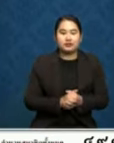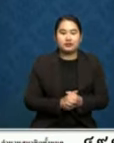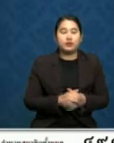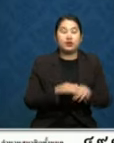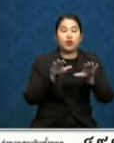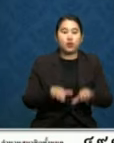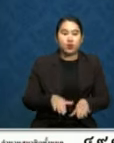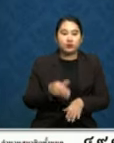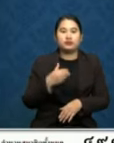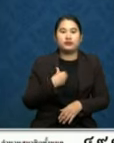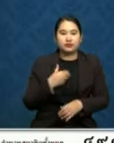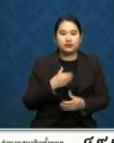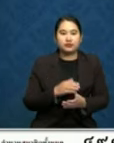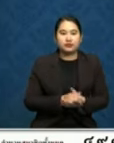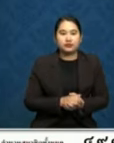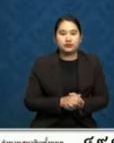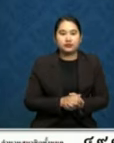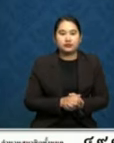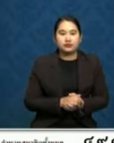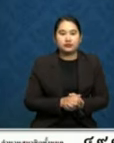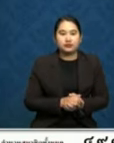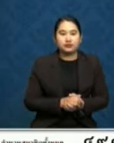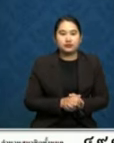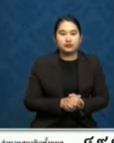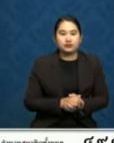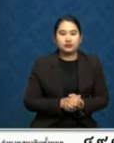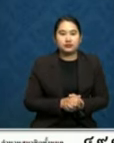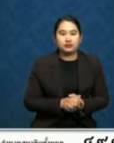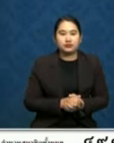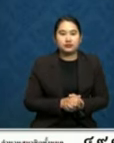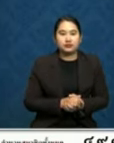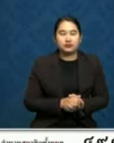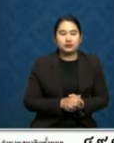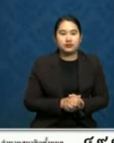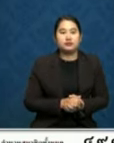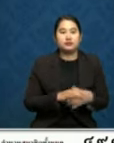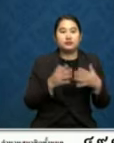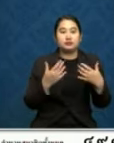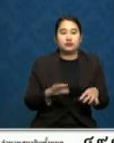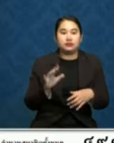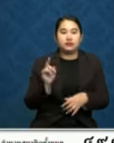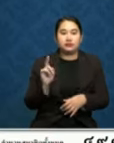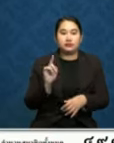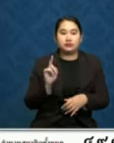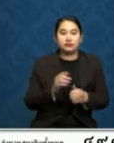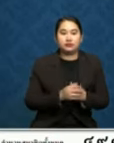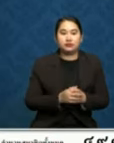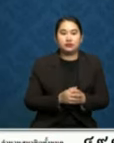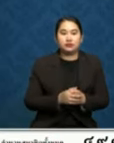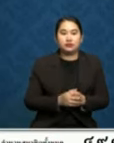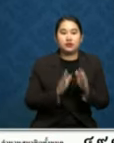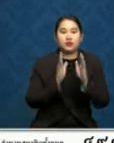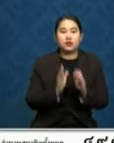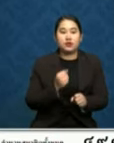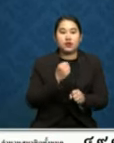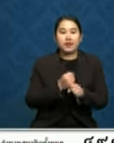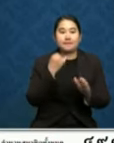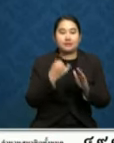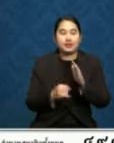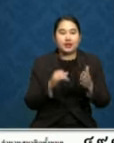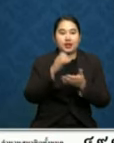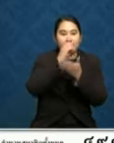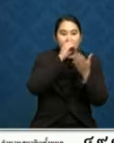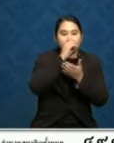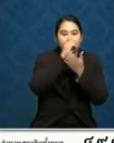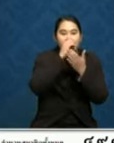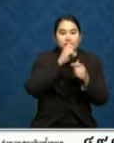ลงกว่าปีที่ผ่านๆมานะครับก็คือว่าในส่วนของผู้กระทำความผิดยาเสพติดที่ได้รับ